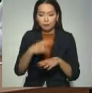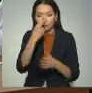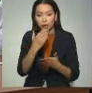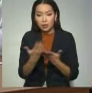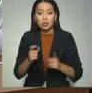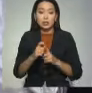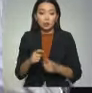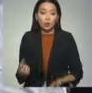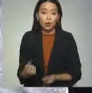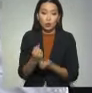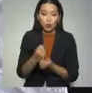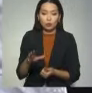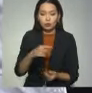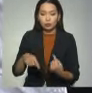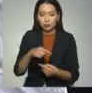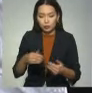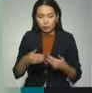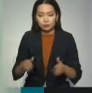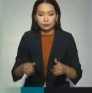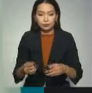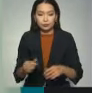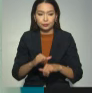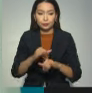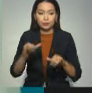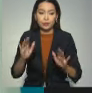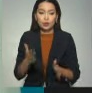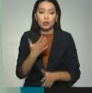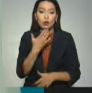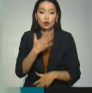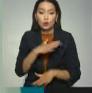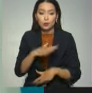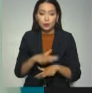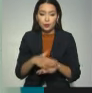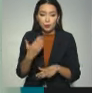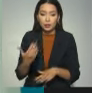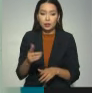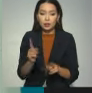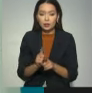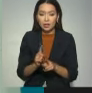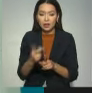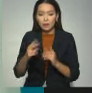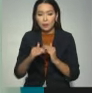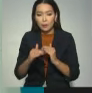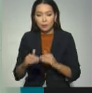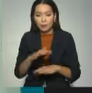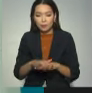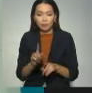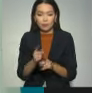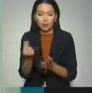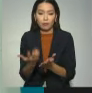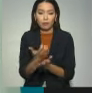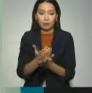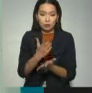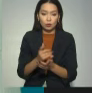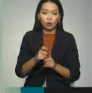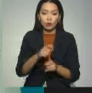ұсыныс қолдау тапса, бизнеске жол ашылар еді дейді. Ұлттық банктің ноталары арқылы екінші деңгейлі банктер өте көп табыс тауып отыр деген